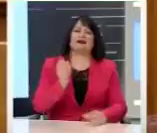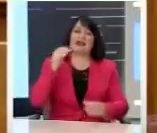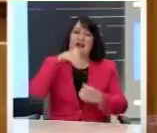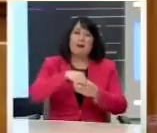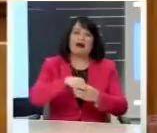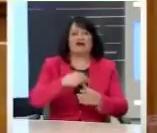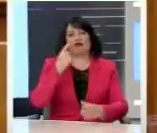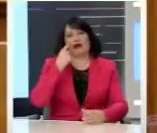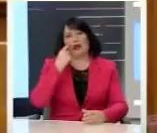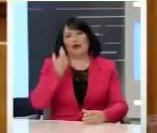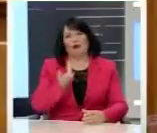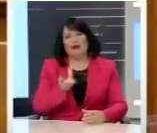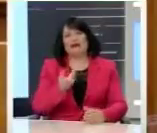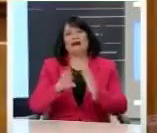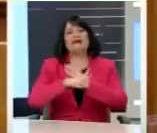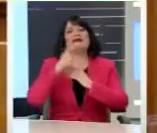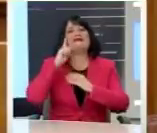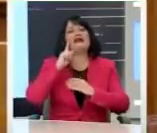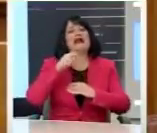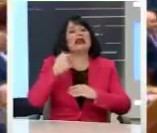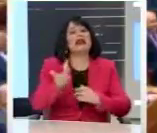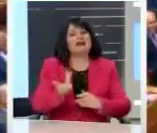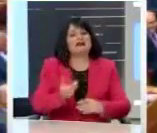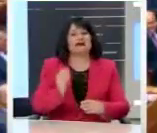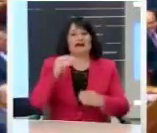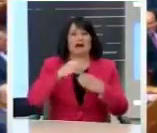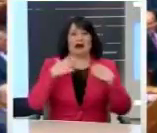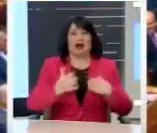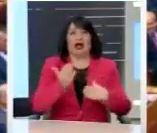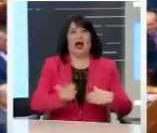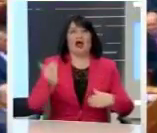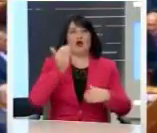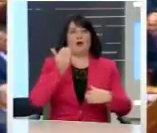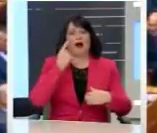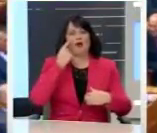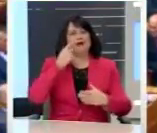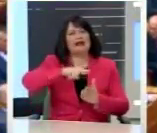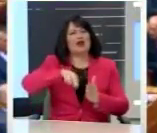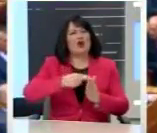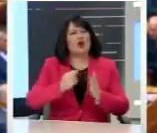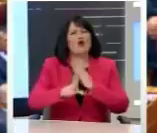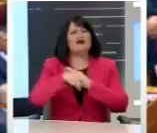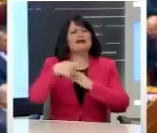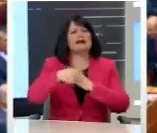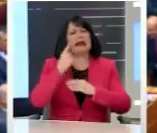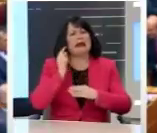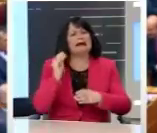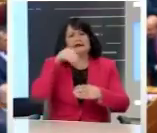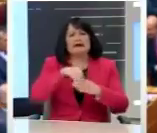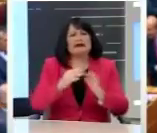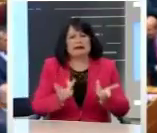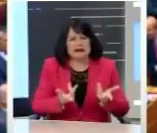Τζίβα. Θεοχαρόπουλος, θα παρέμβουμε στον Άριο Πάγο για τον ρόλο της Τζίβα.